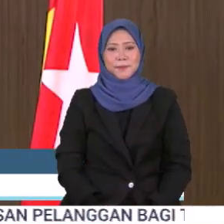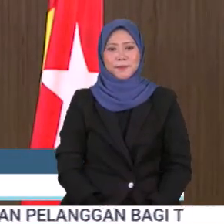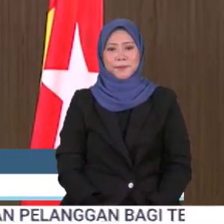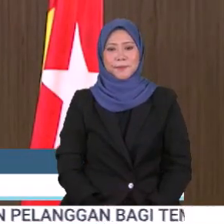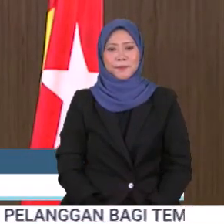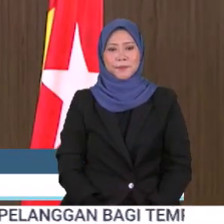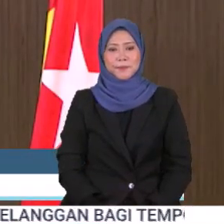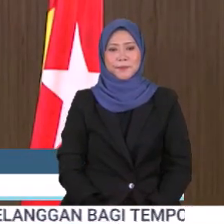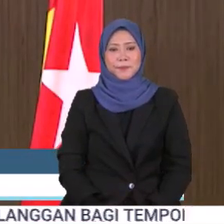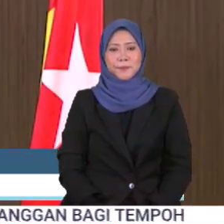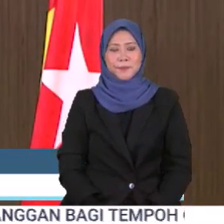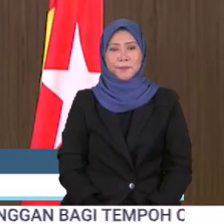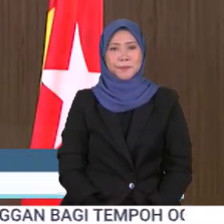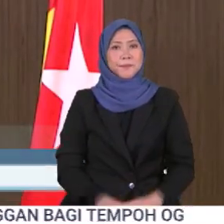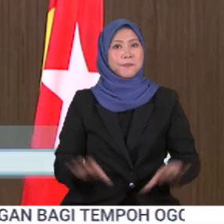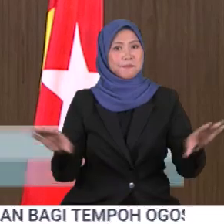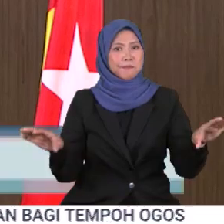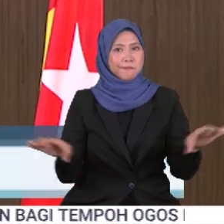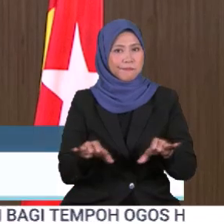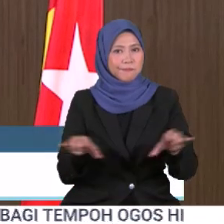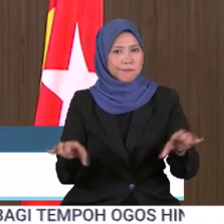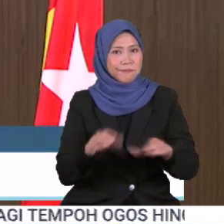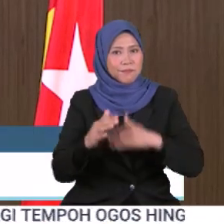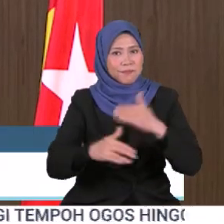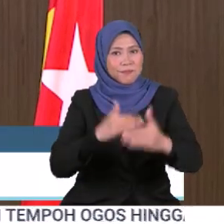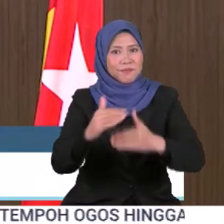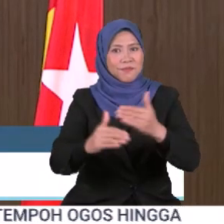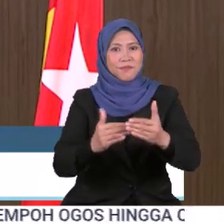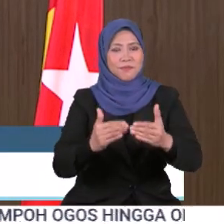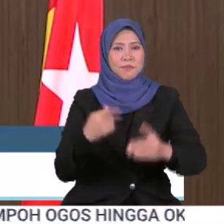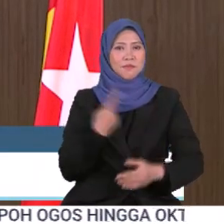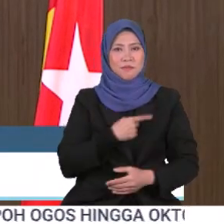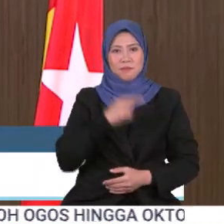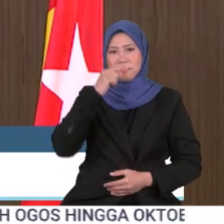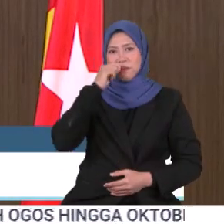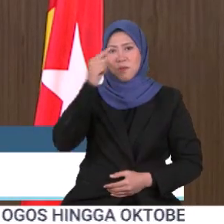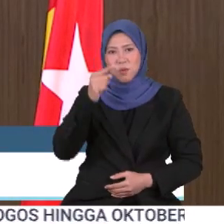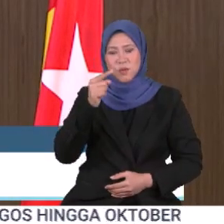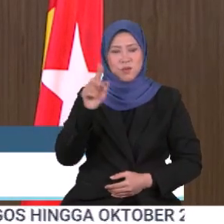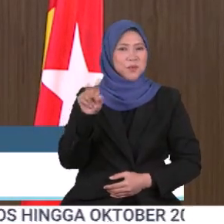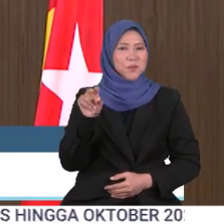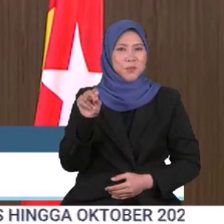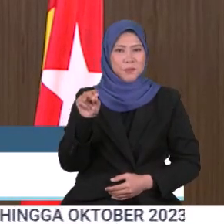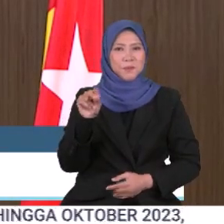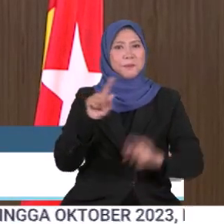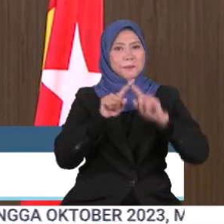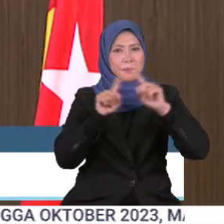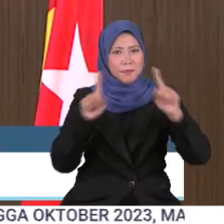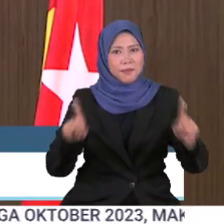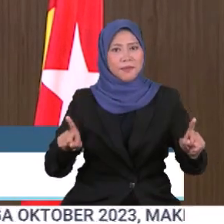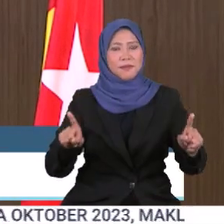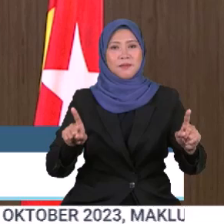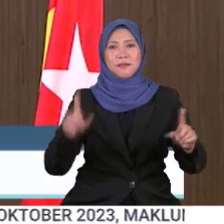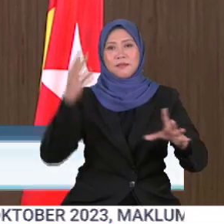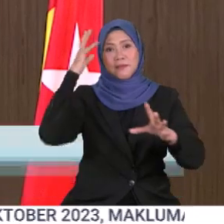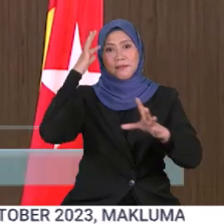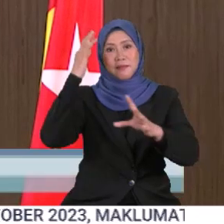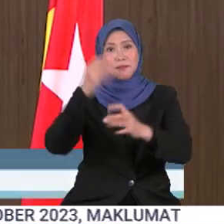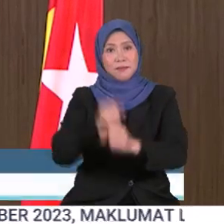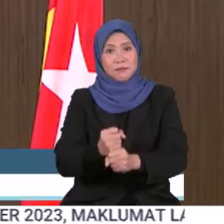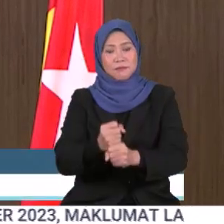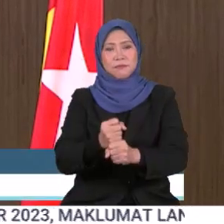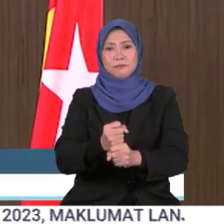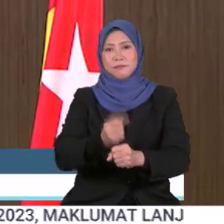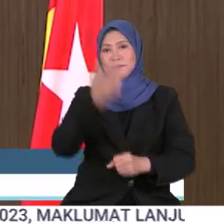hari kita untuk melaksanakan ini bukanlah k kita angkuh atupun sombong akanetapi k kitaak